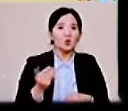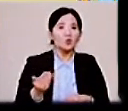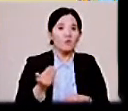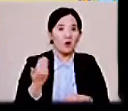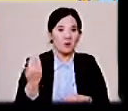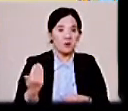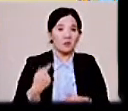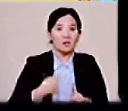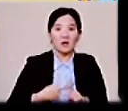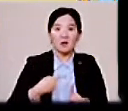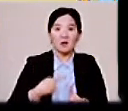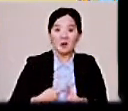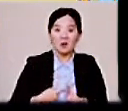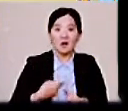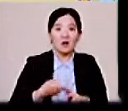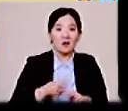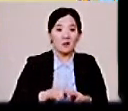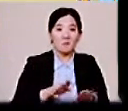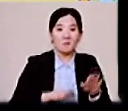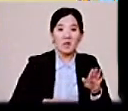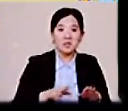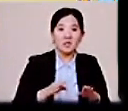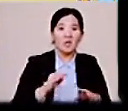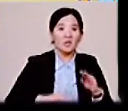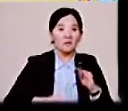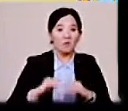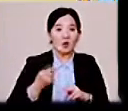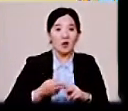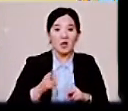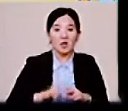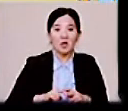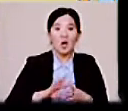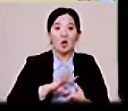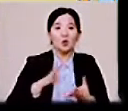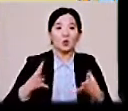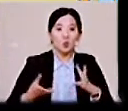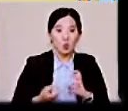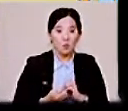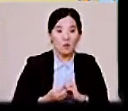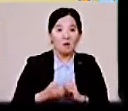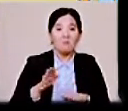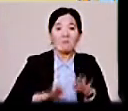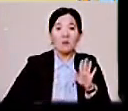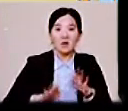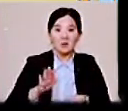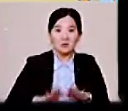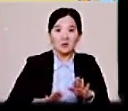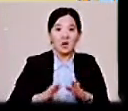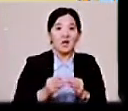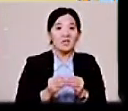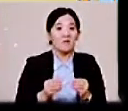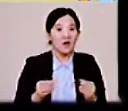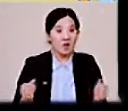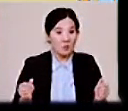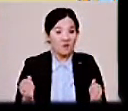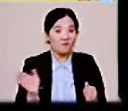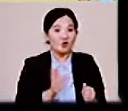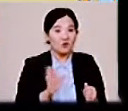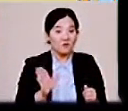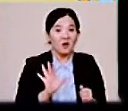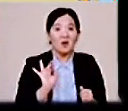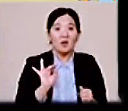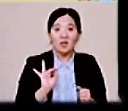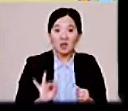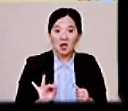складывается? Масса раствора – это сумма массы растворяемого вещества